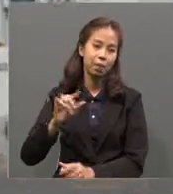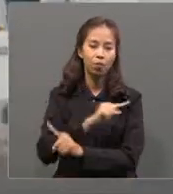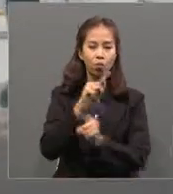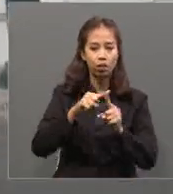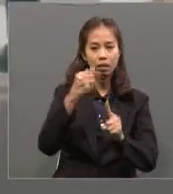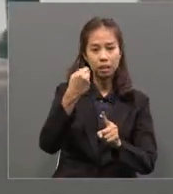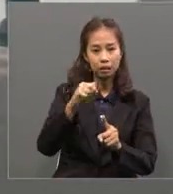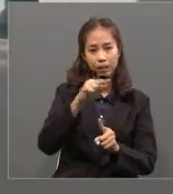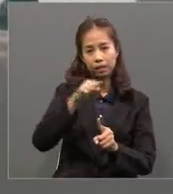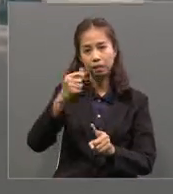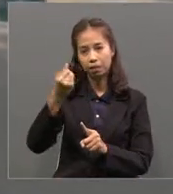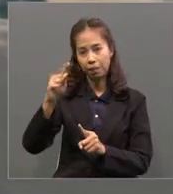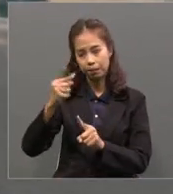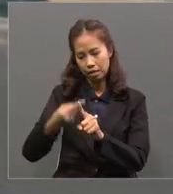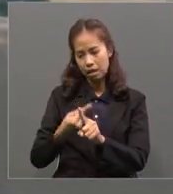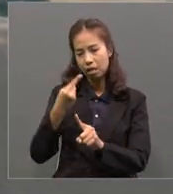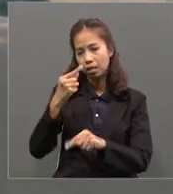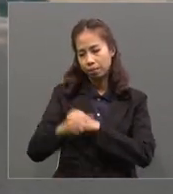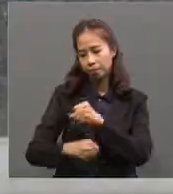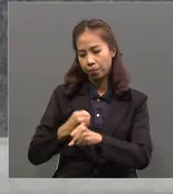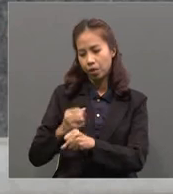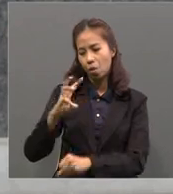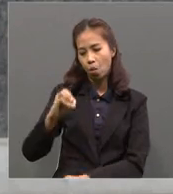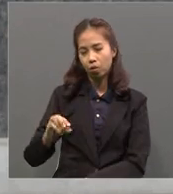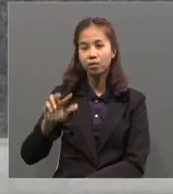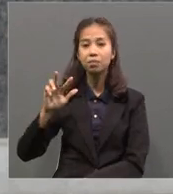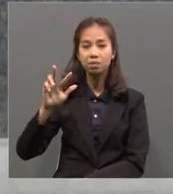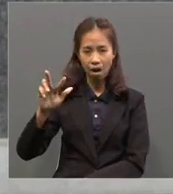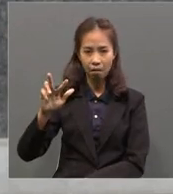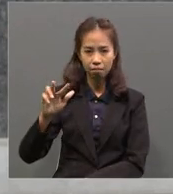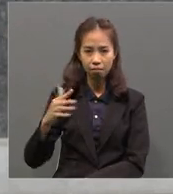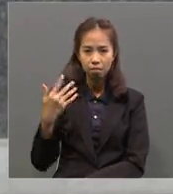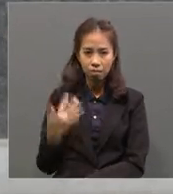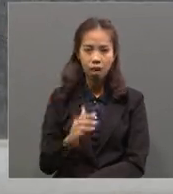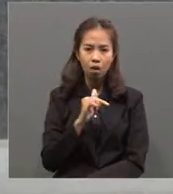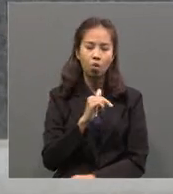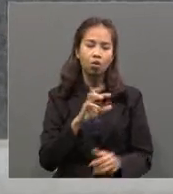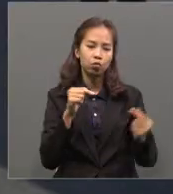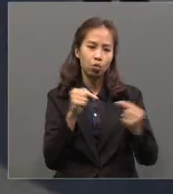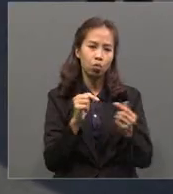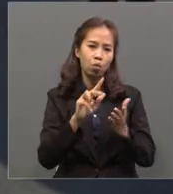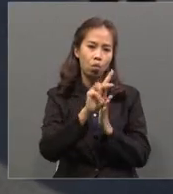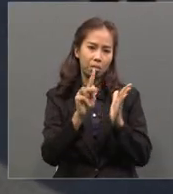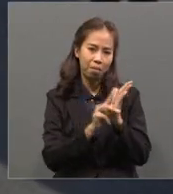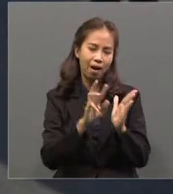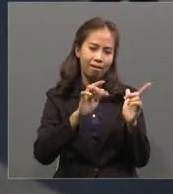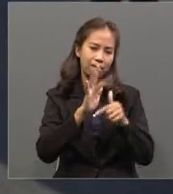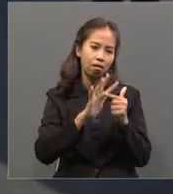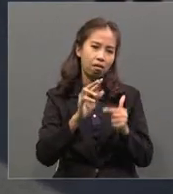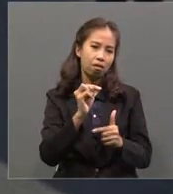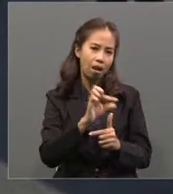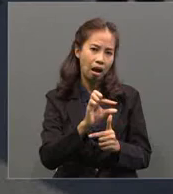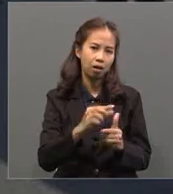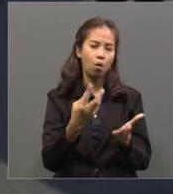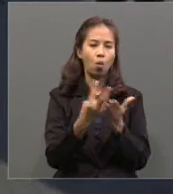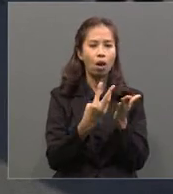มกราคม2563เป็นเหตุให้ร่างพระราชบัญญัติงบประมาณปี 2563วาระที่ 2 3